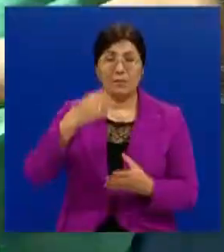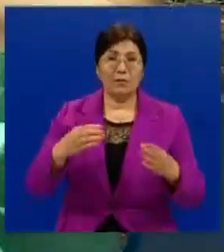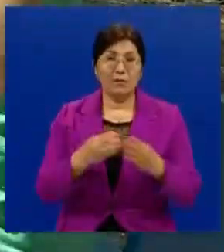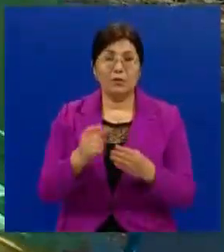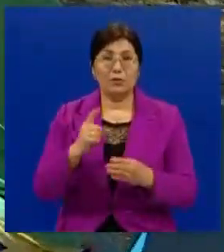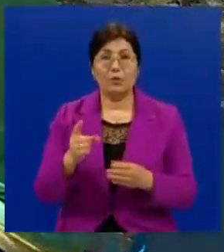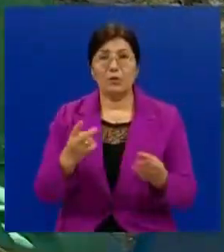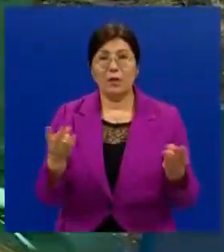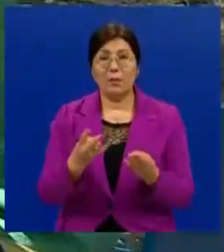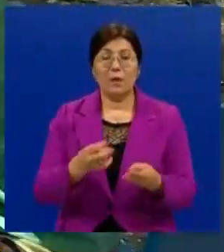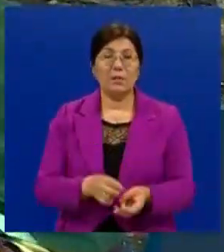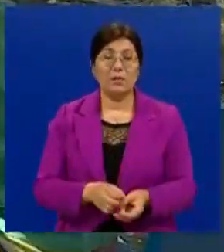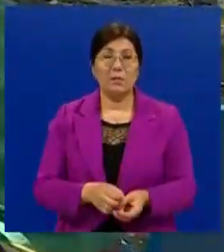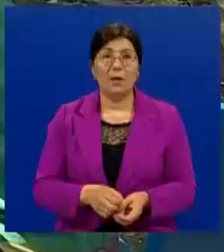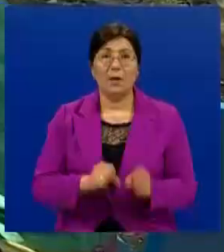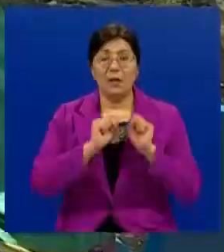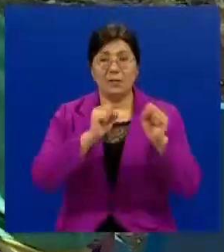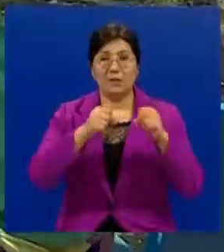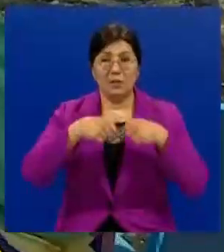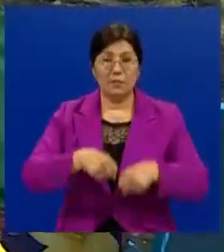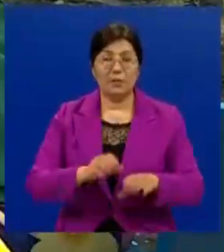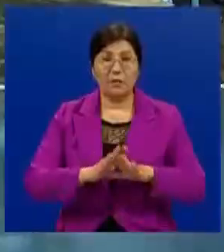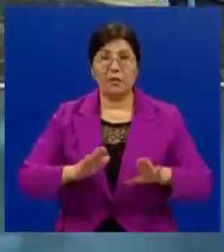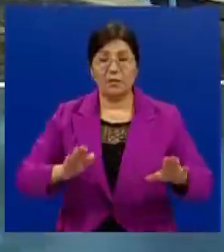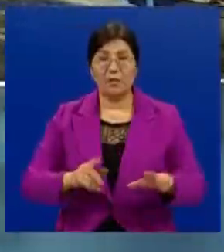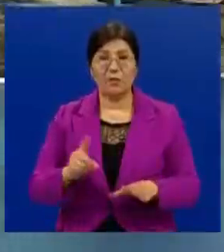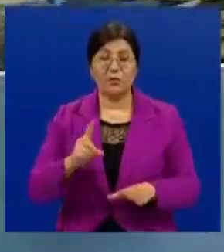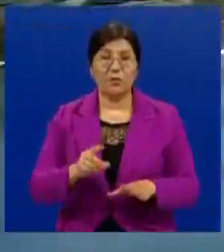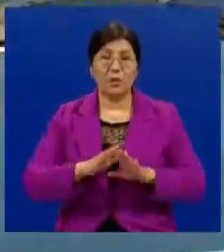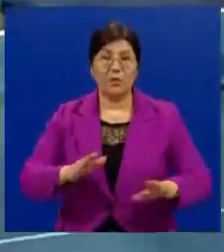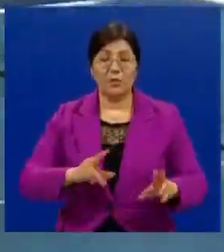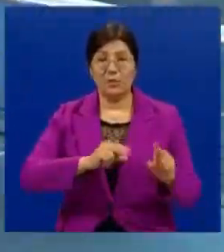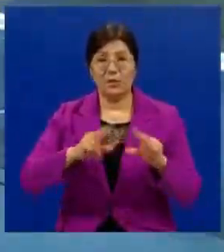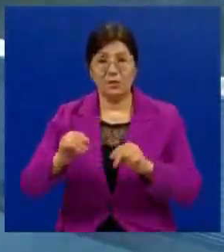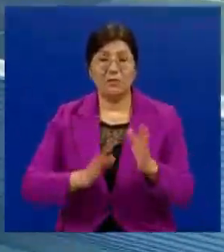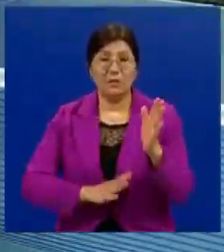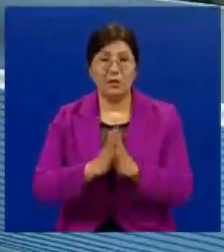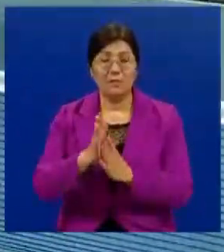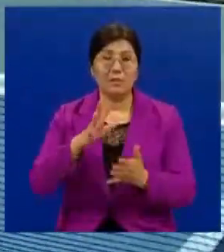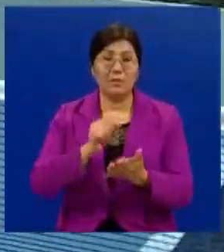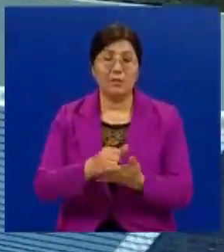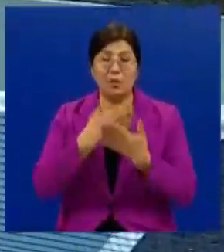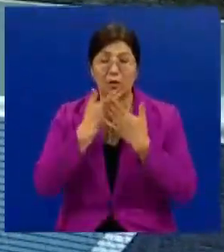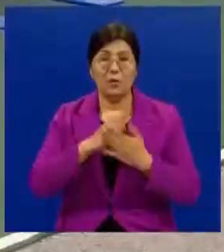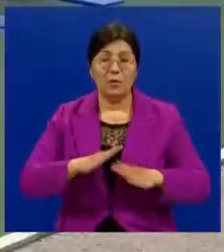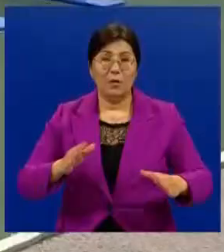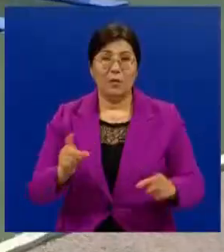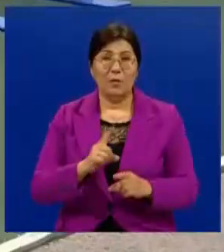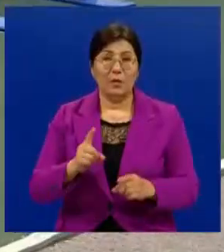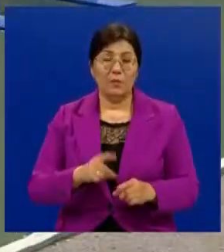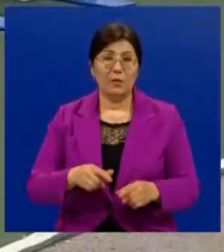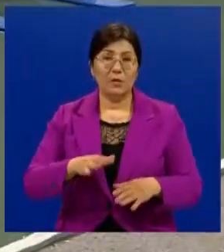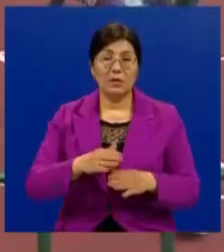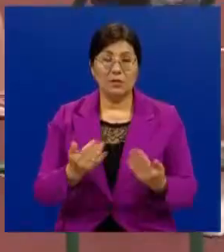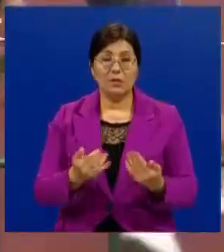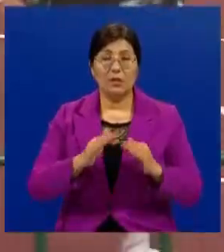ребенка, чтобы все дети росли счастливыми, учились, занимались любимым делом. Ведь в настоящее время по всему миру дети часто становятся жертвами агрессивного